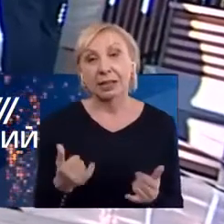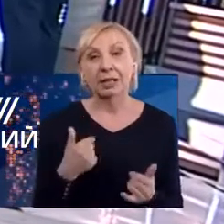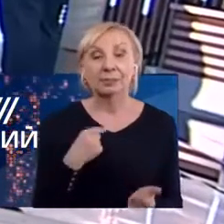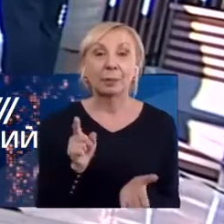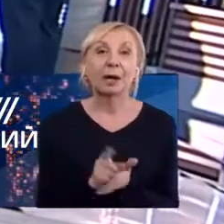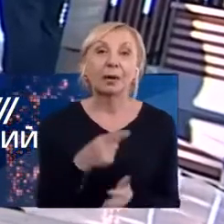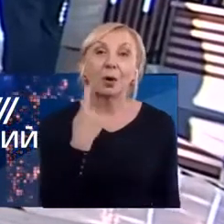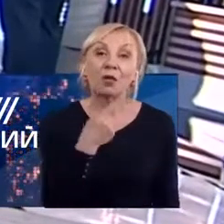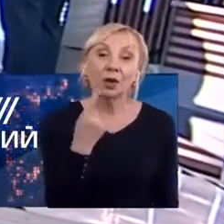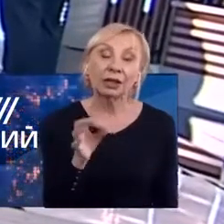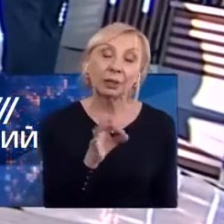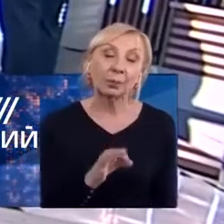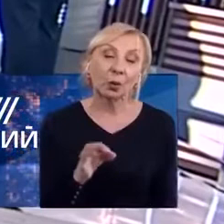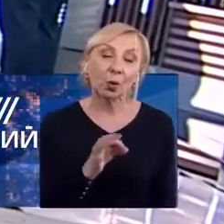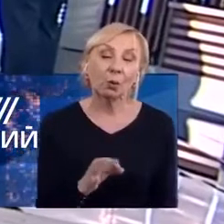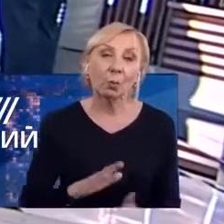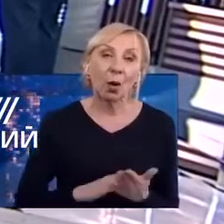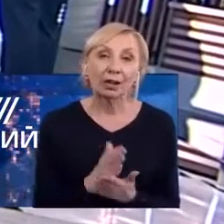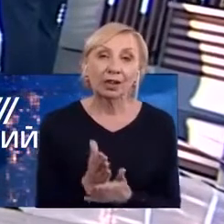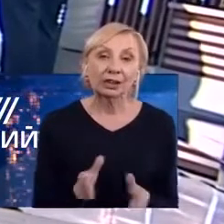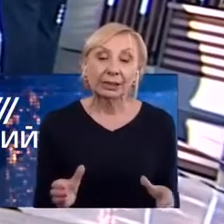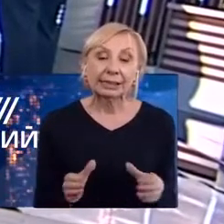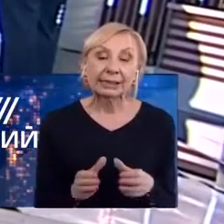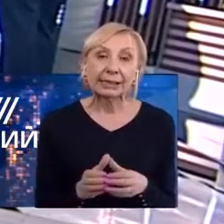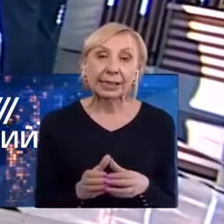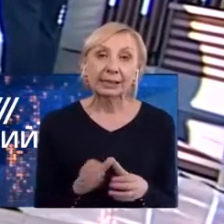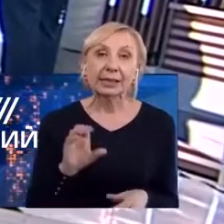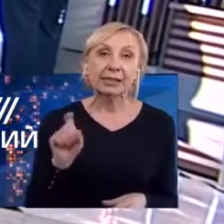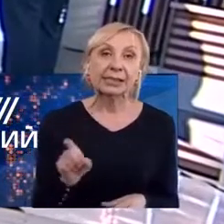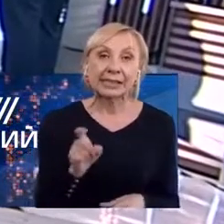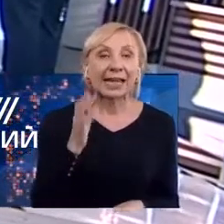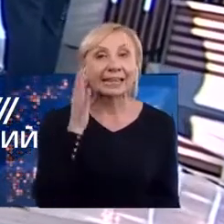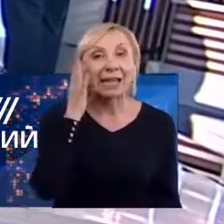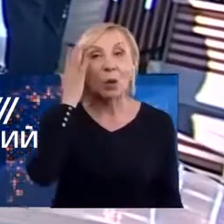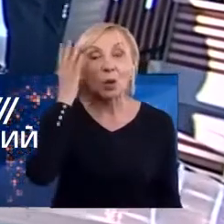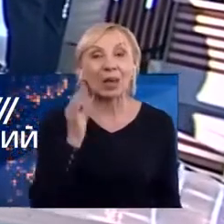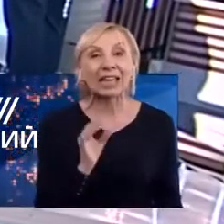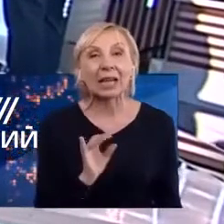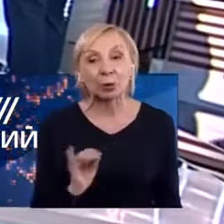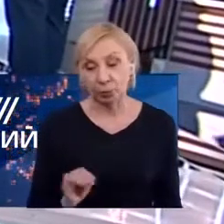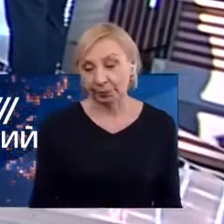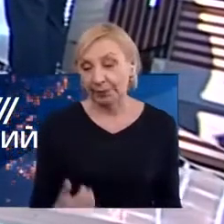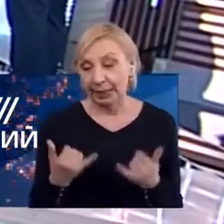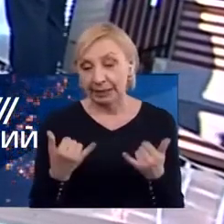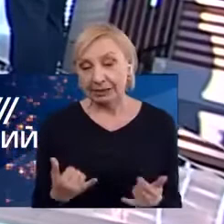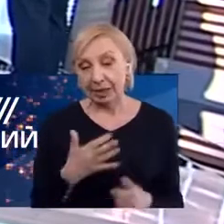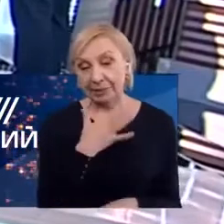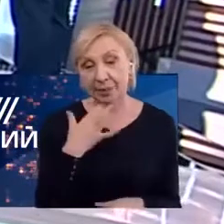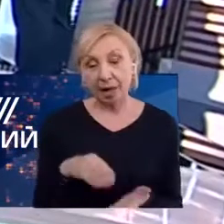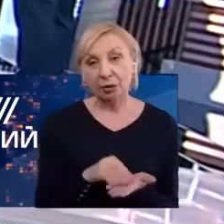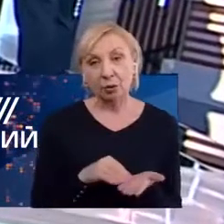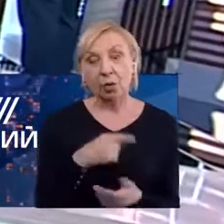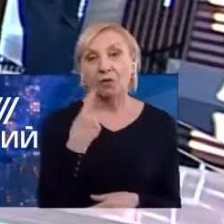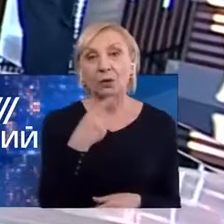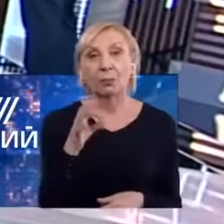говорити про політичні сили з ідеологією. Ну, наприклад, зараз багато говоримо про